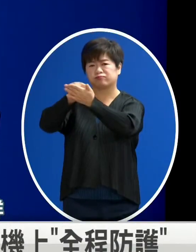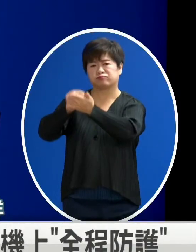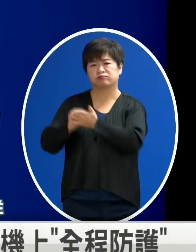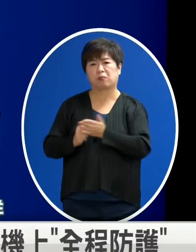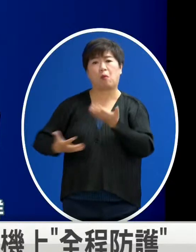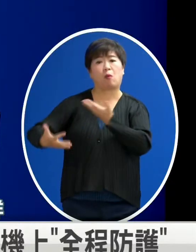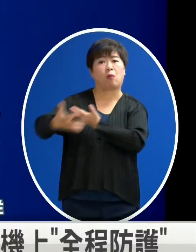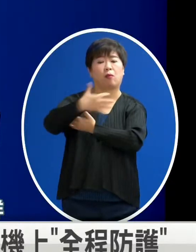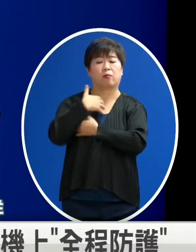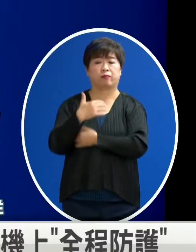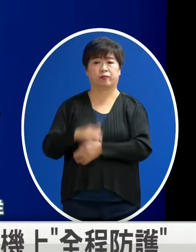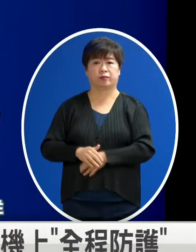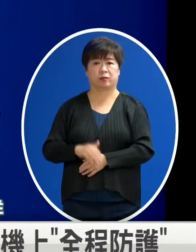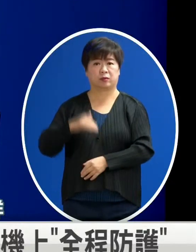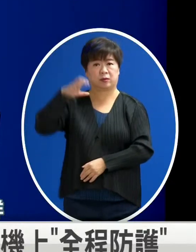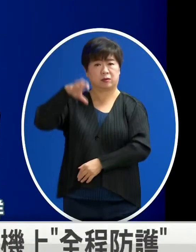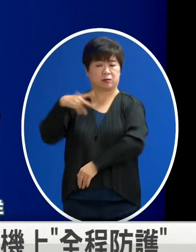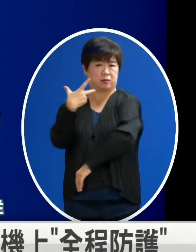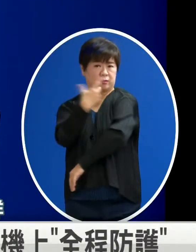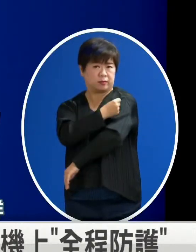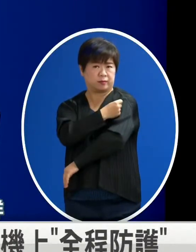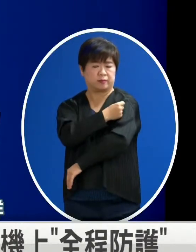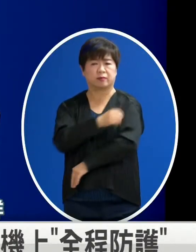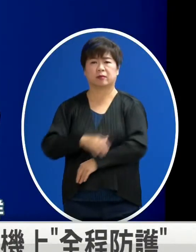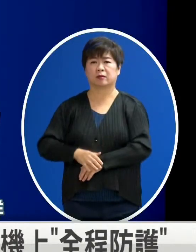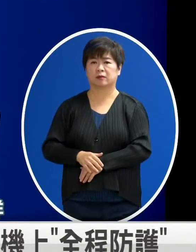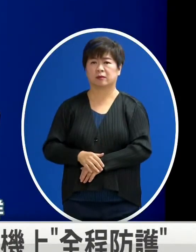所以高端在